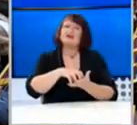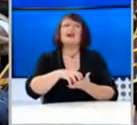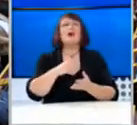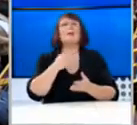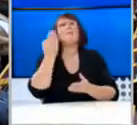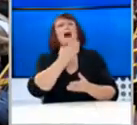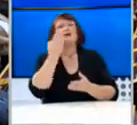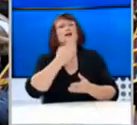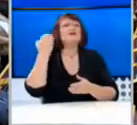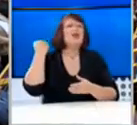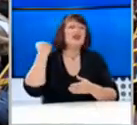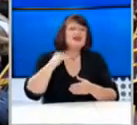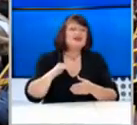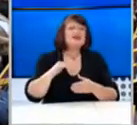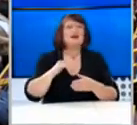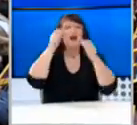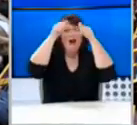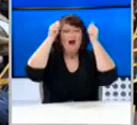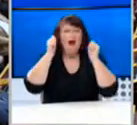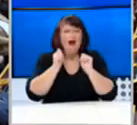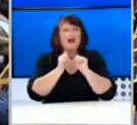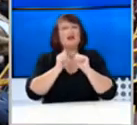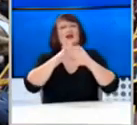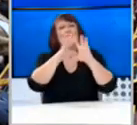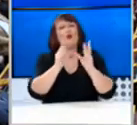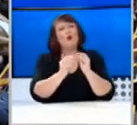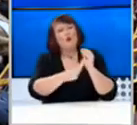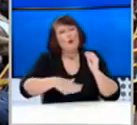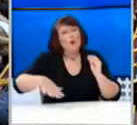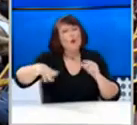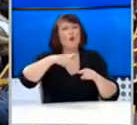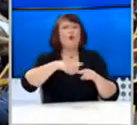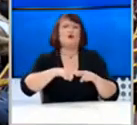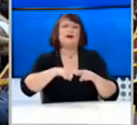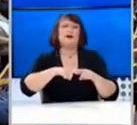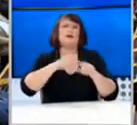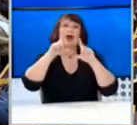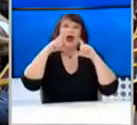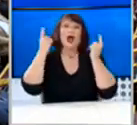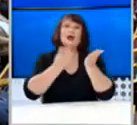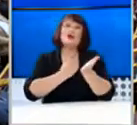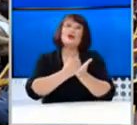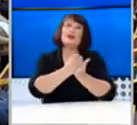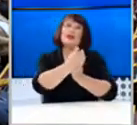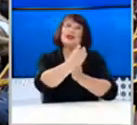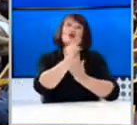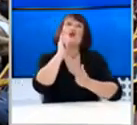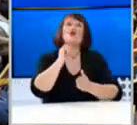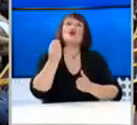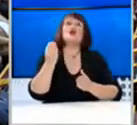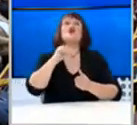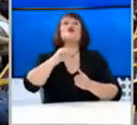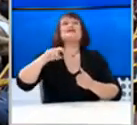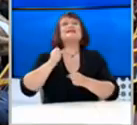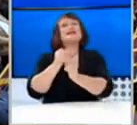Μαρτύρων, των Οσίων και Θεοφόρων Πατέρων Ιμών, του Αγίου και Δικαίου Ιωσήφ του